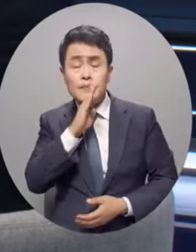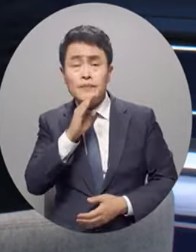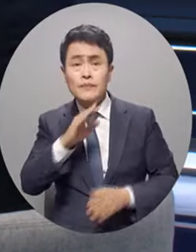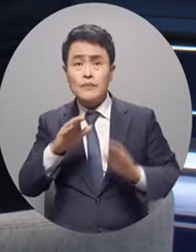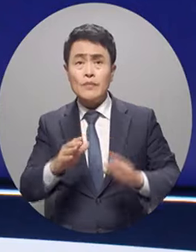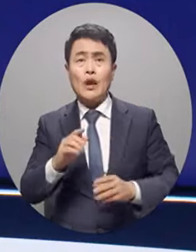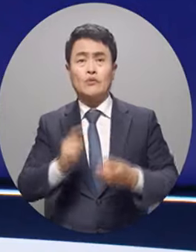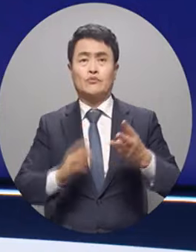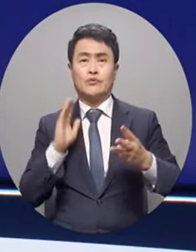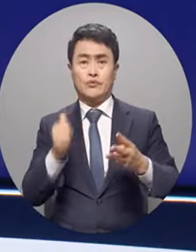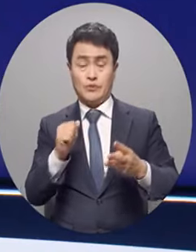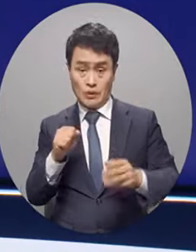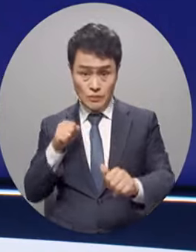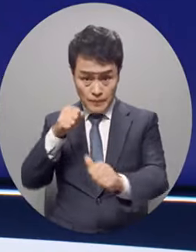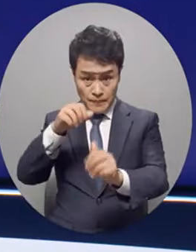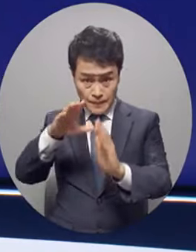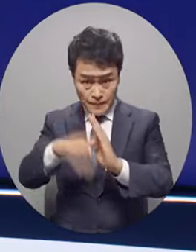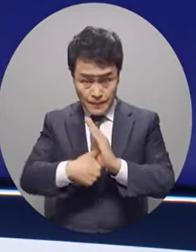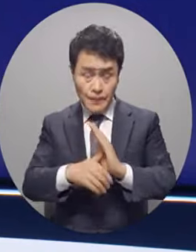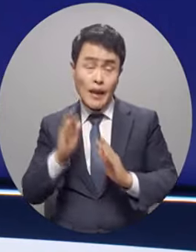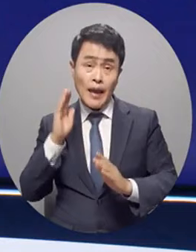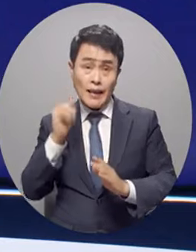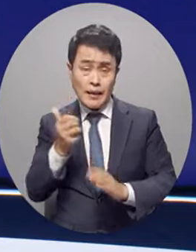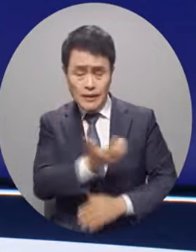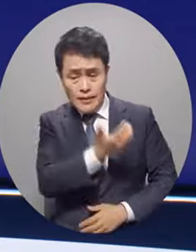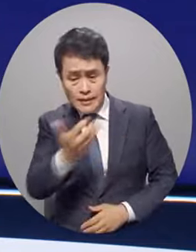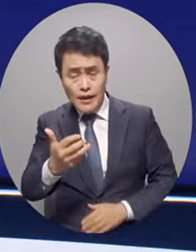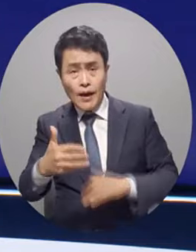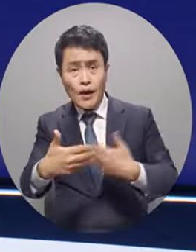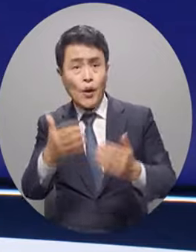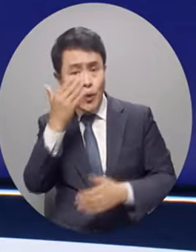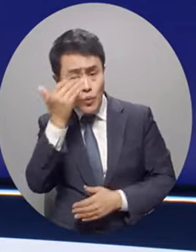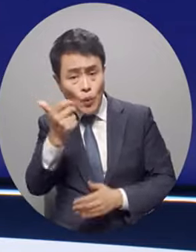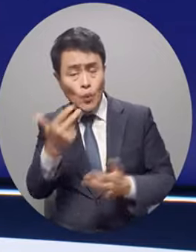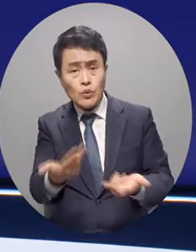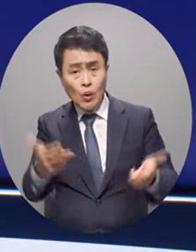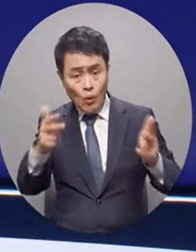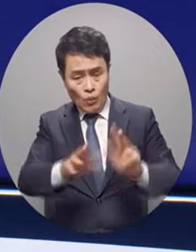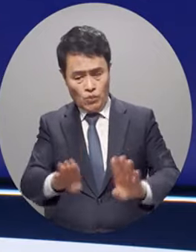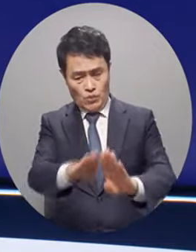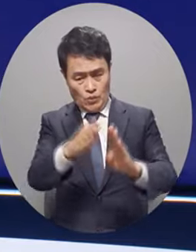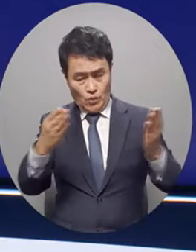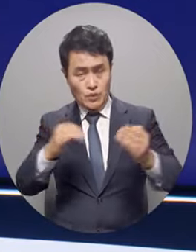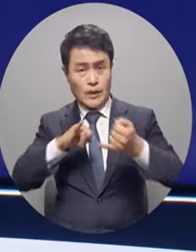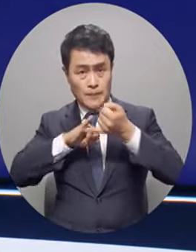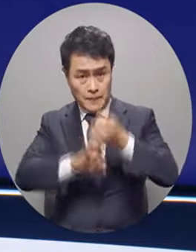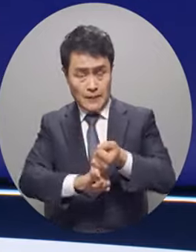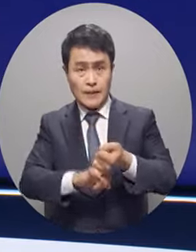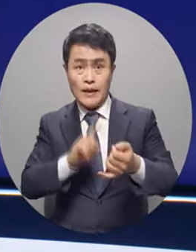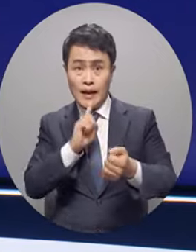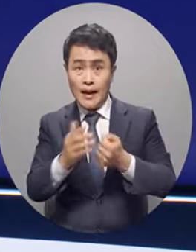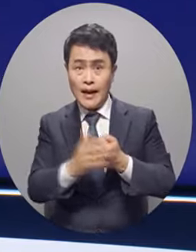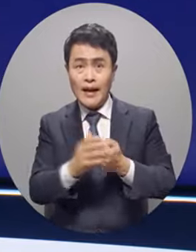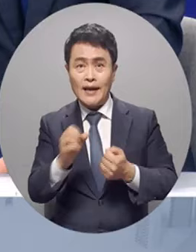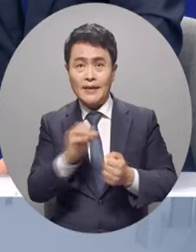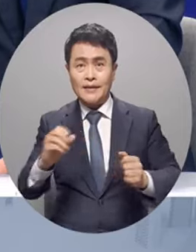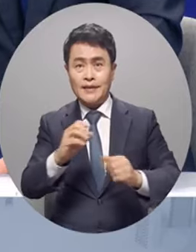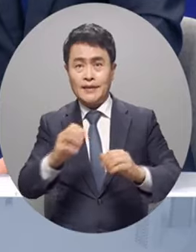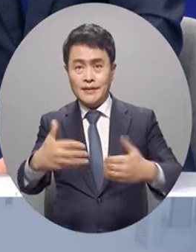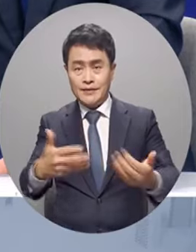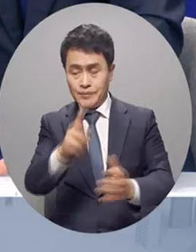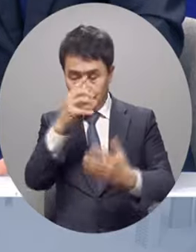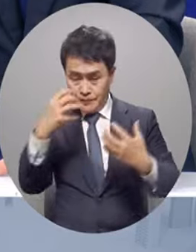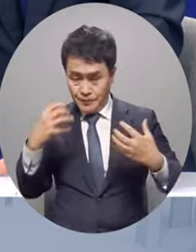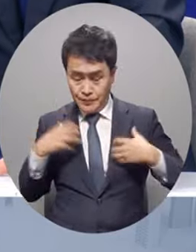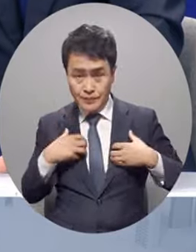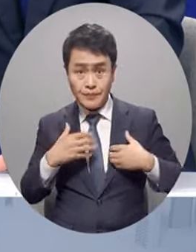대통령은이 후보자 시절부터 대통령실 이전과 함께 용산공원 개방을 공약으로 내놓았습니다 야당은 정부가 용산 이전에이